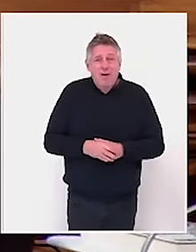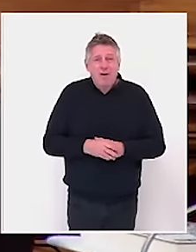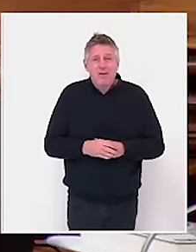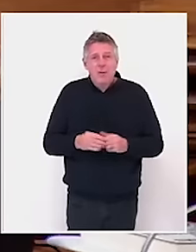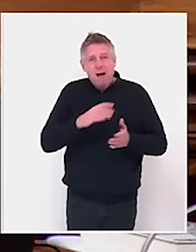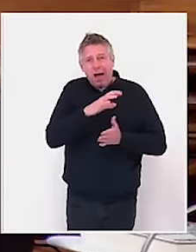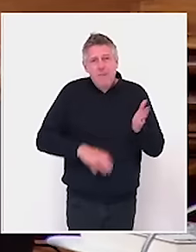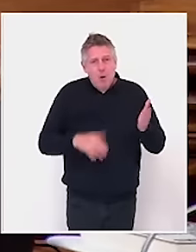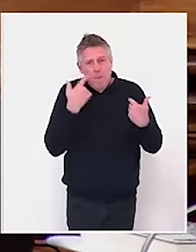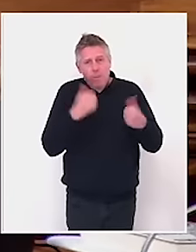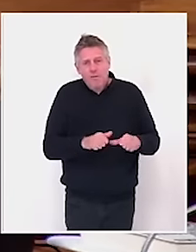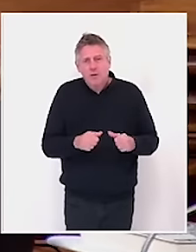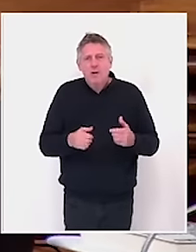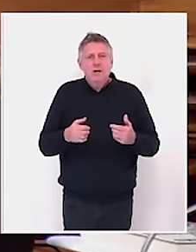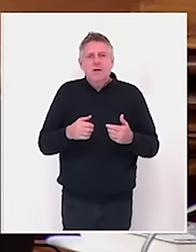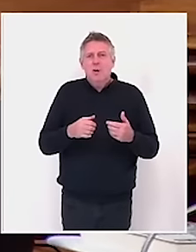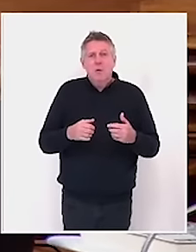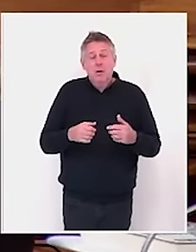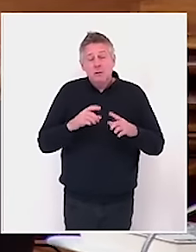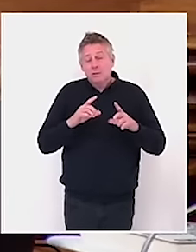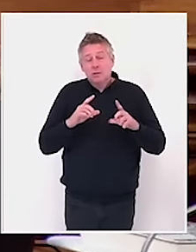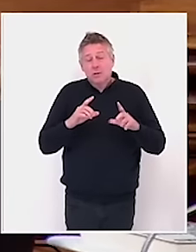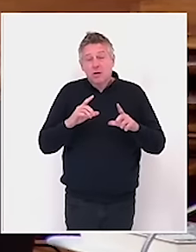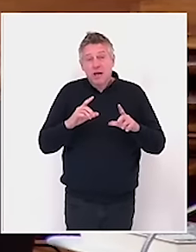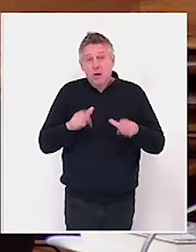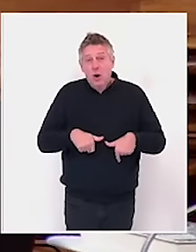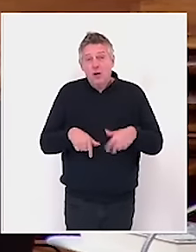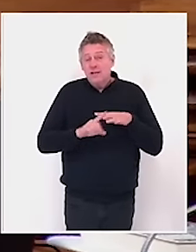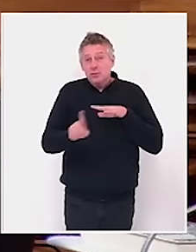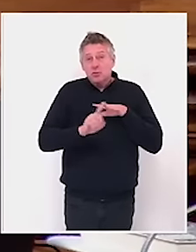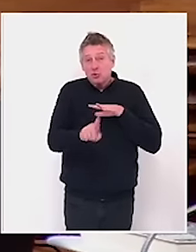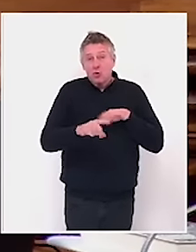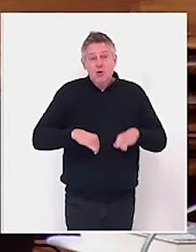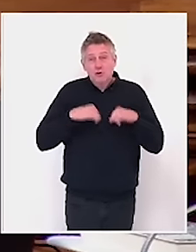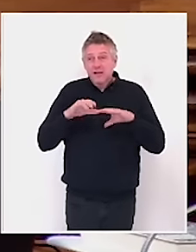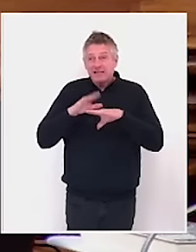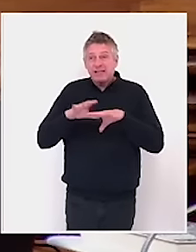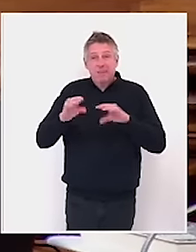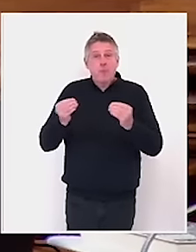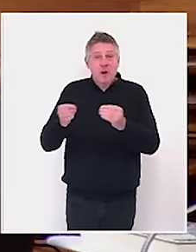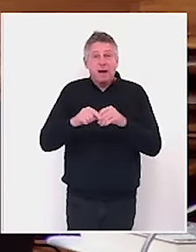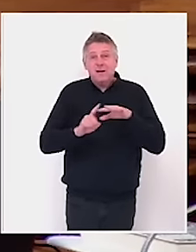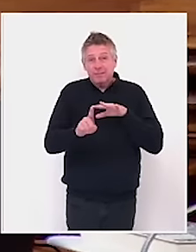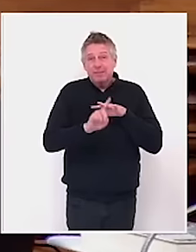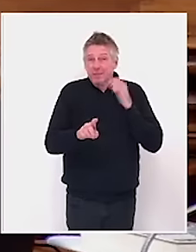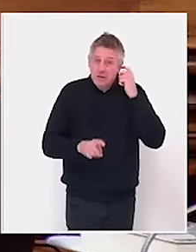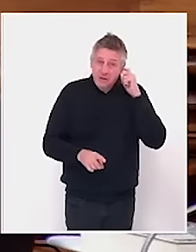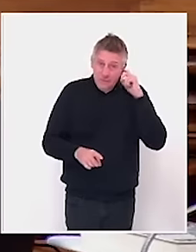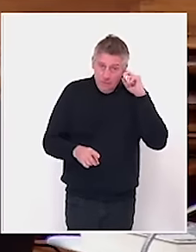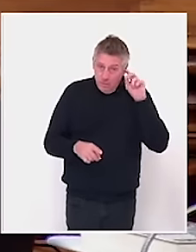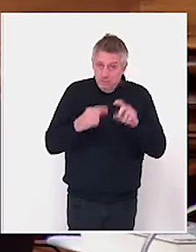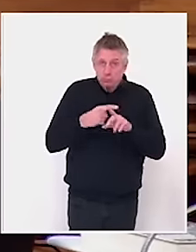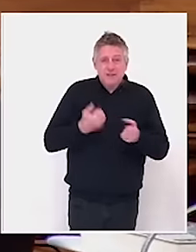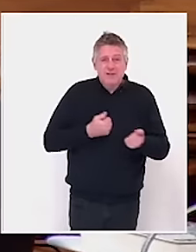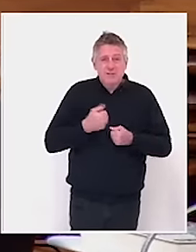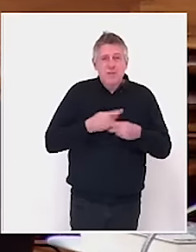que l'exclusion scolaire s'aggrave aussi du côté de la jeunesse dans les quartiers populaires. Merci. Bon, voilà. Et puis les services publics, mais bon, j'aurai l'occasion d'en parler